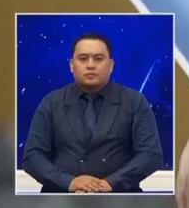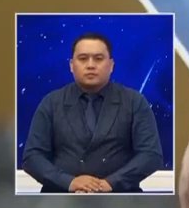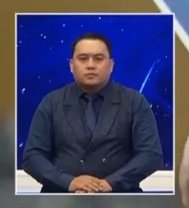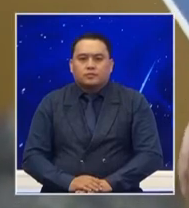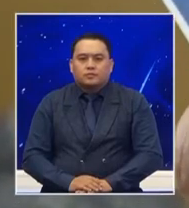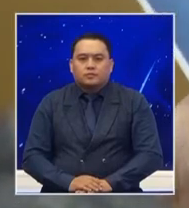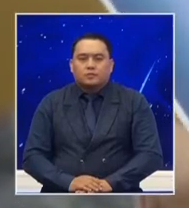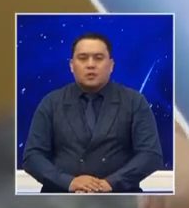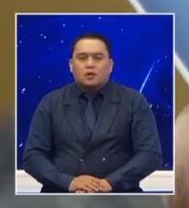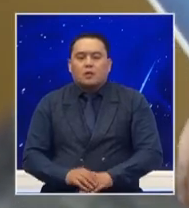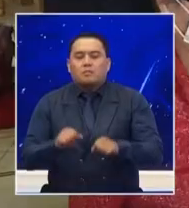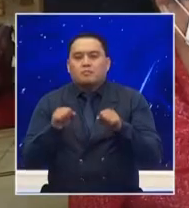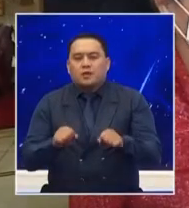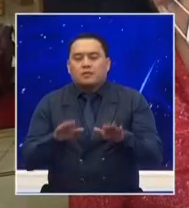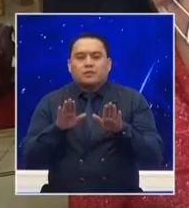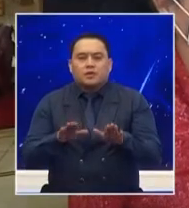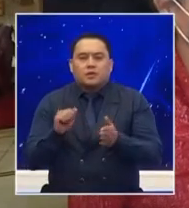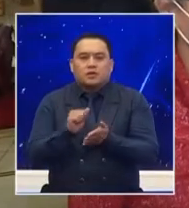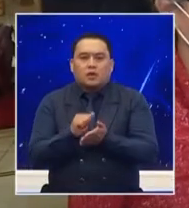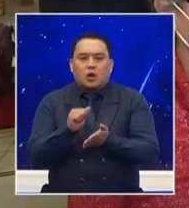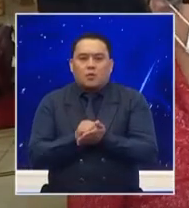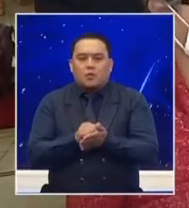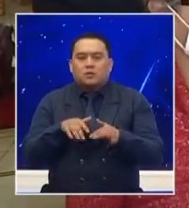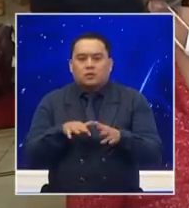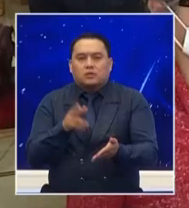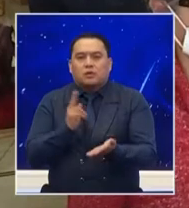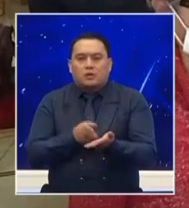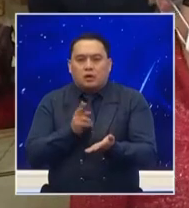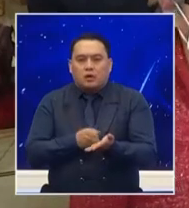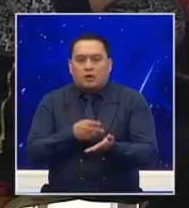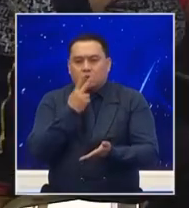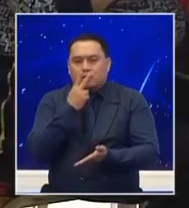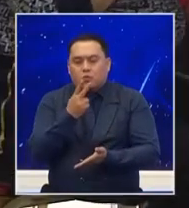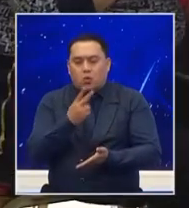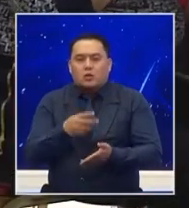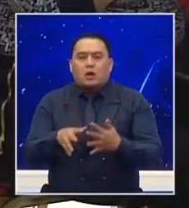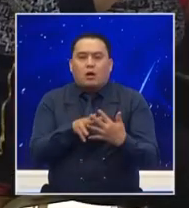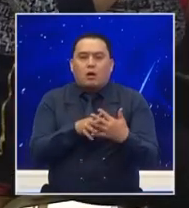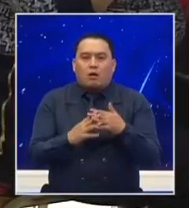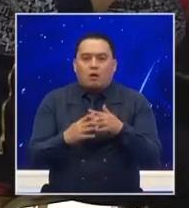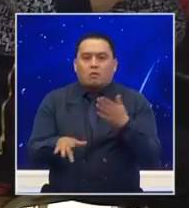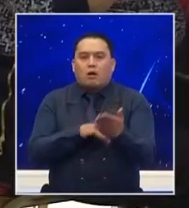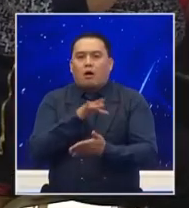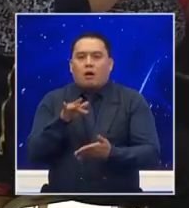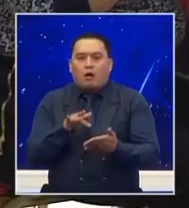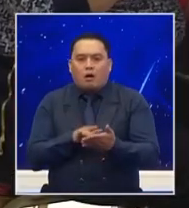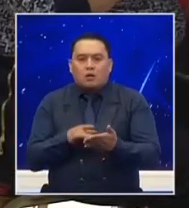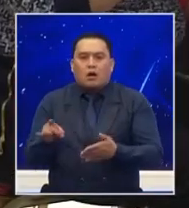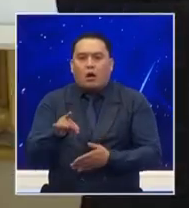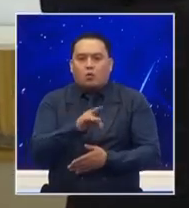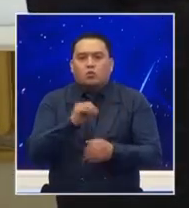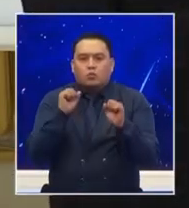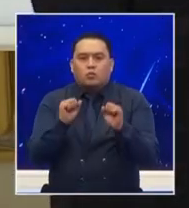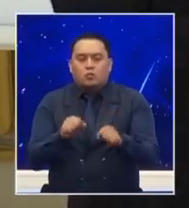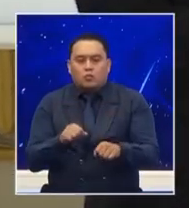Мүгедектер істегі құқықтарын тек қағаз жүзінде ғана емес, іс жүзінде де жүзеге асыралу керек. Ауылдық жерлерде, қалаларда, тіпті аудандарда да